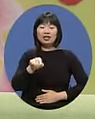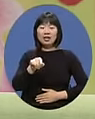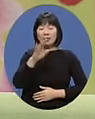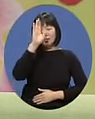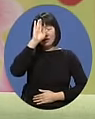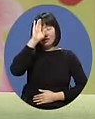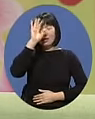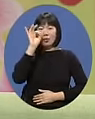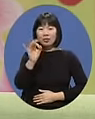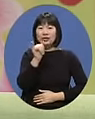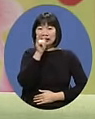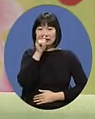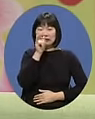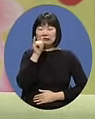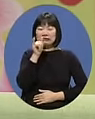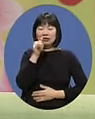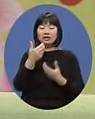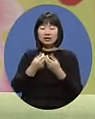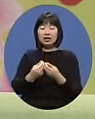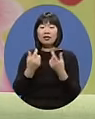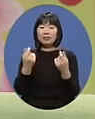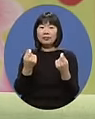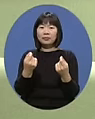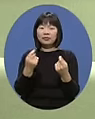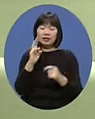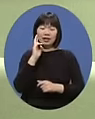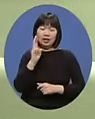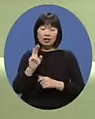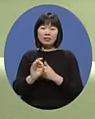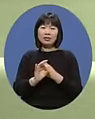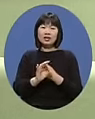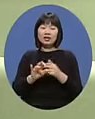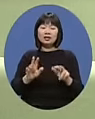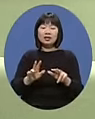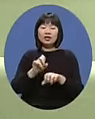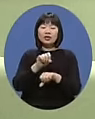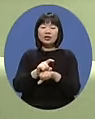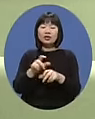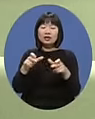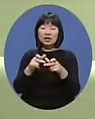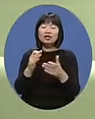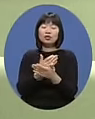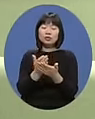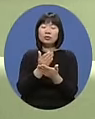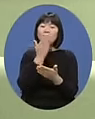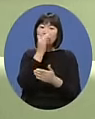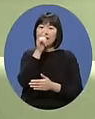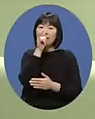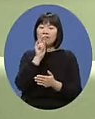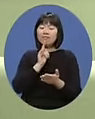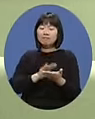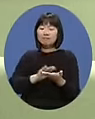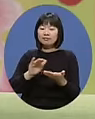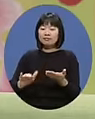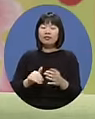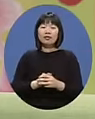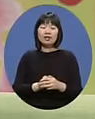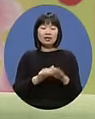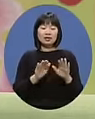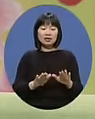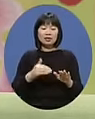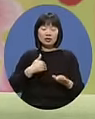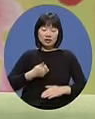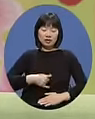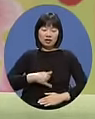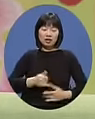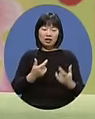병으로 볼 수 있는 그런 케이스도 있다는 거. 심각해지면 이제 성격장애로 우리가 구분을 할 수도 있습니다. 네. 자, 이제 우리